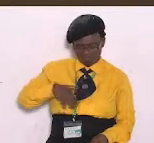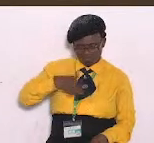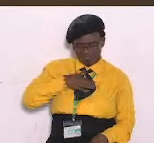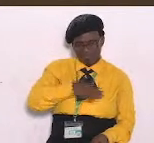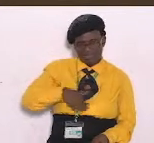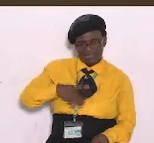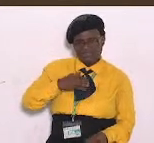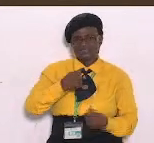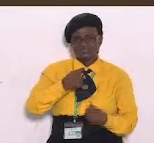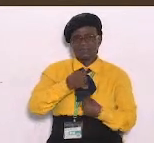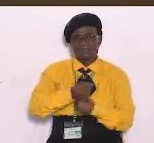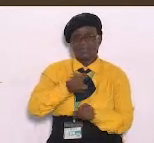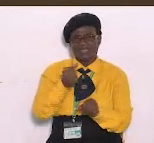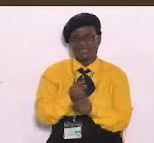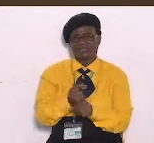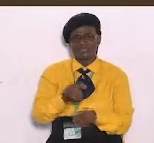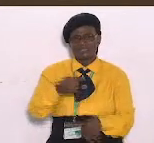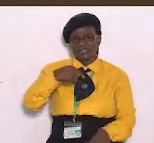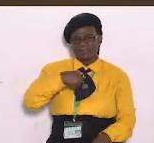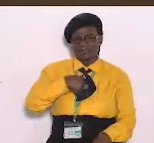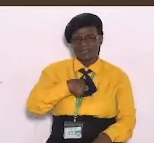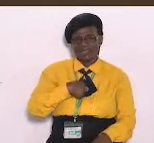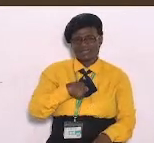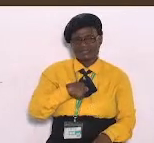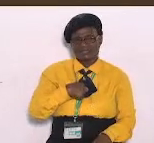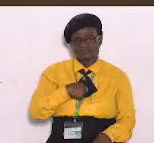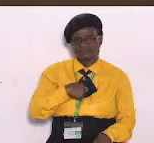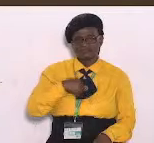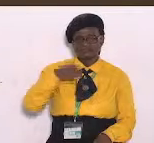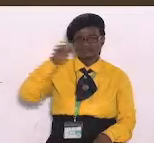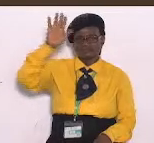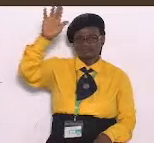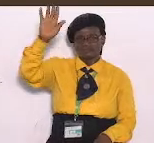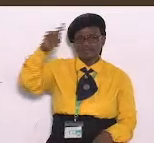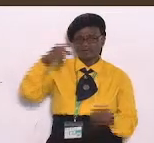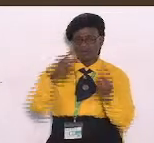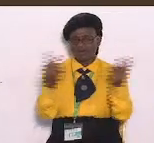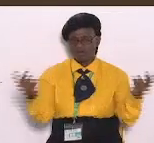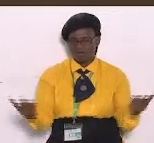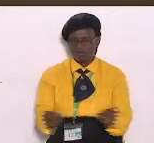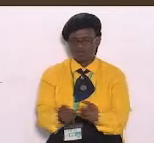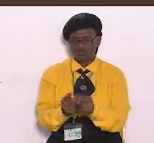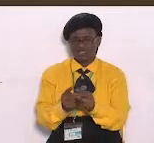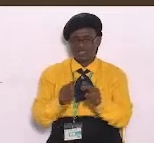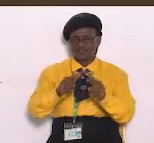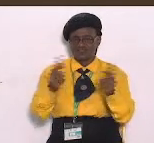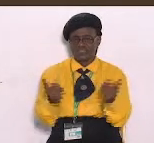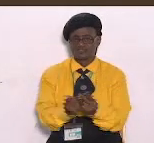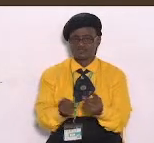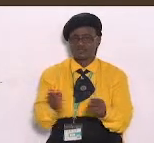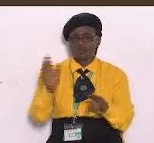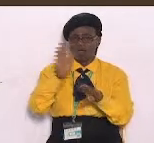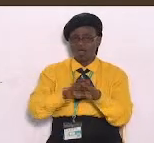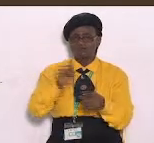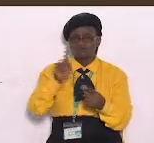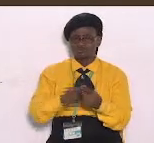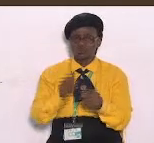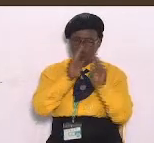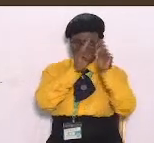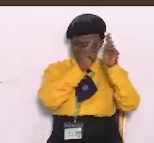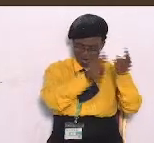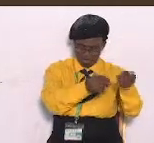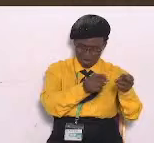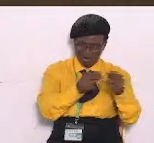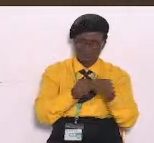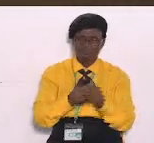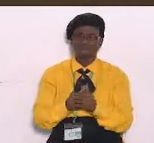prémisses s'il vous plaît transforme-moi en un